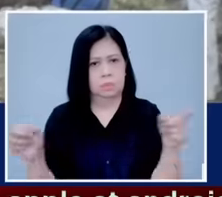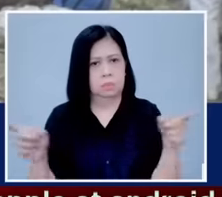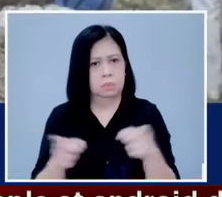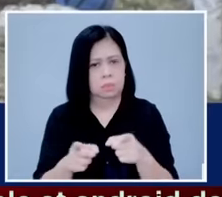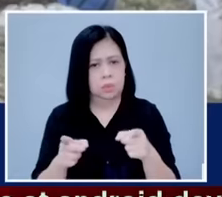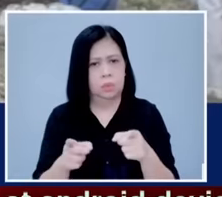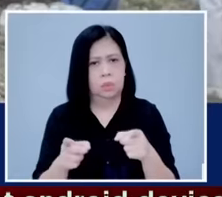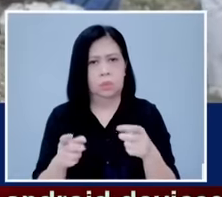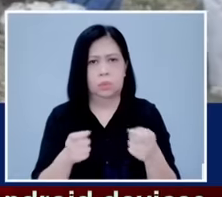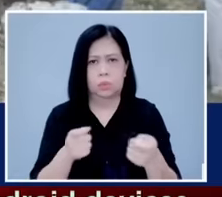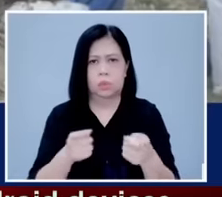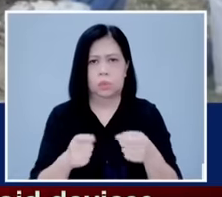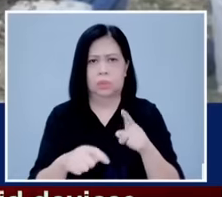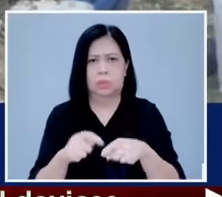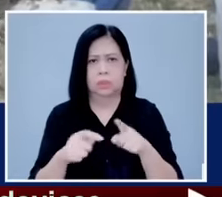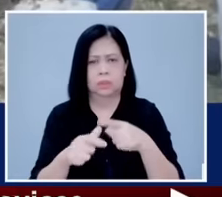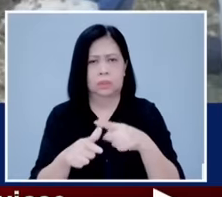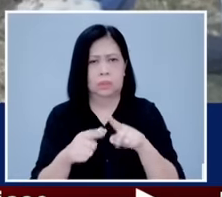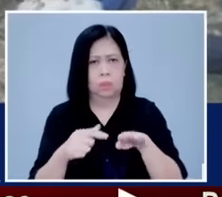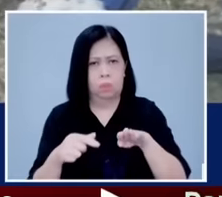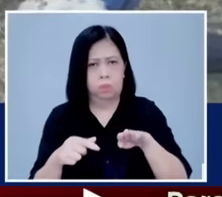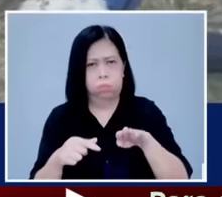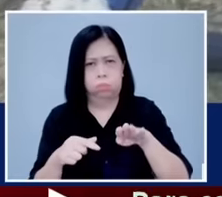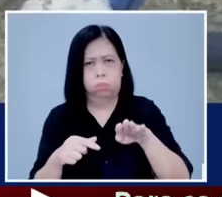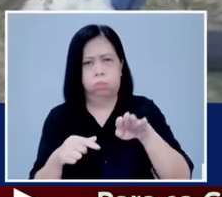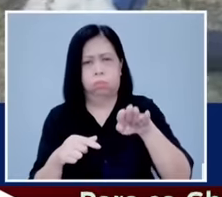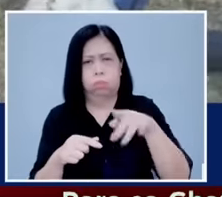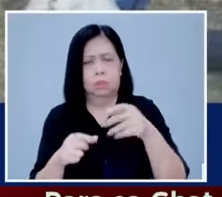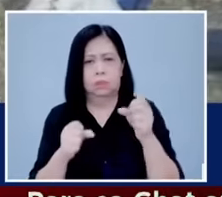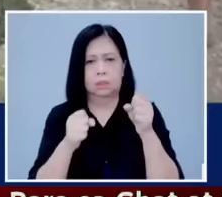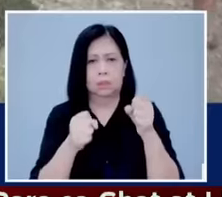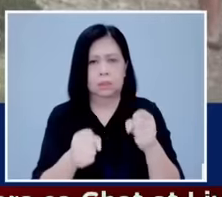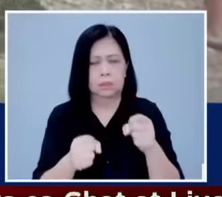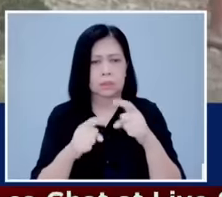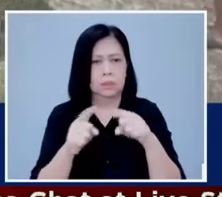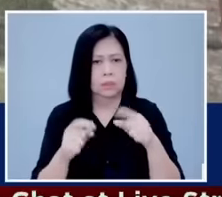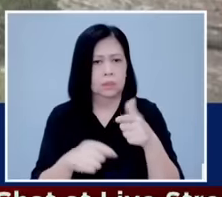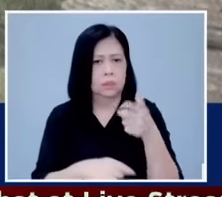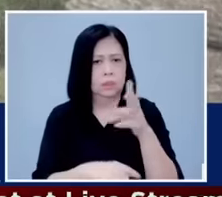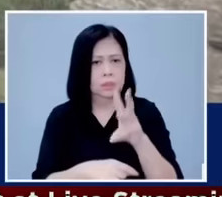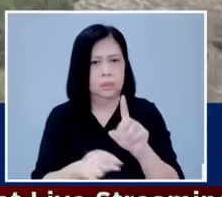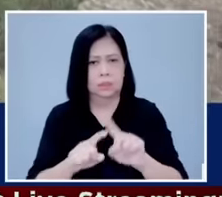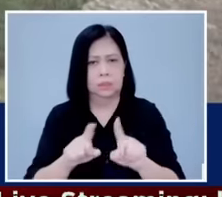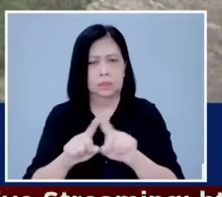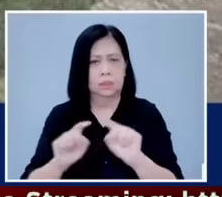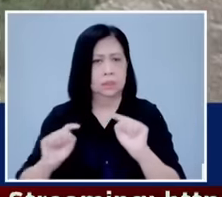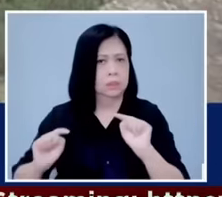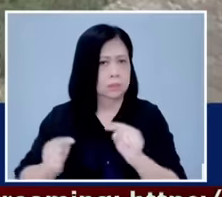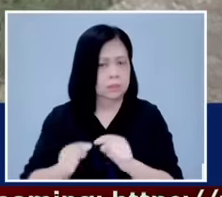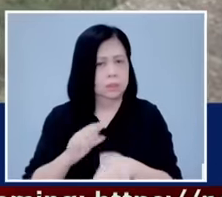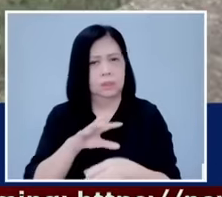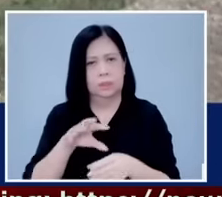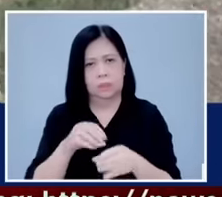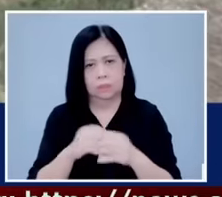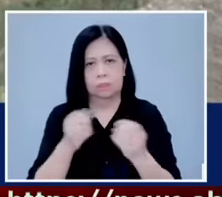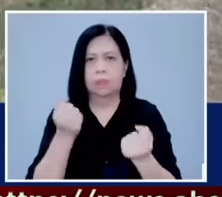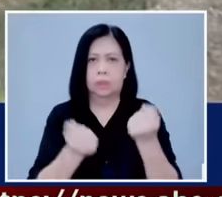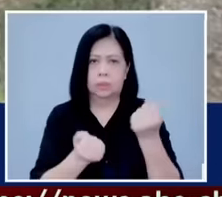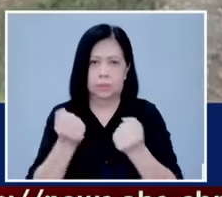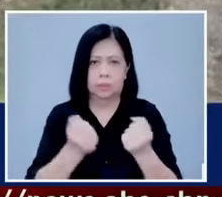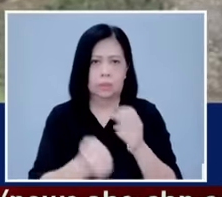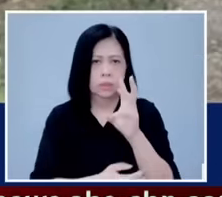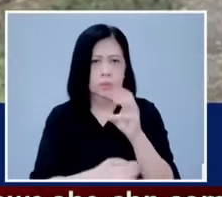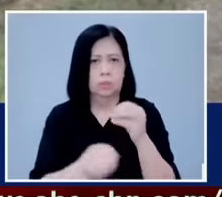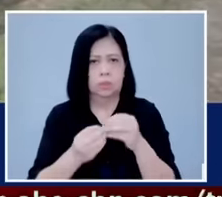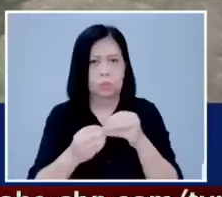ng preno ang jeep habang paakyat sa matarik na bahagi ng kalsada. 26 na iba pa ang sugatan kabilang ang driver at 6 na